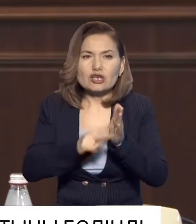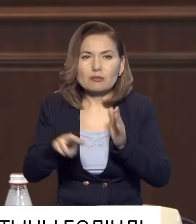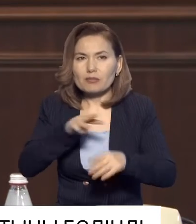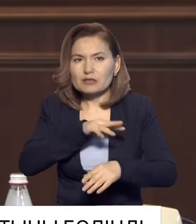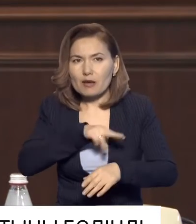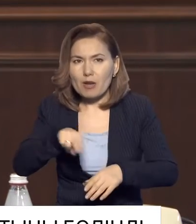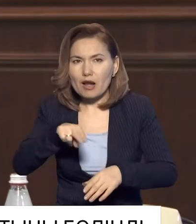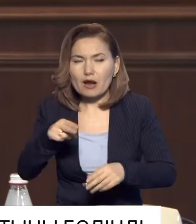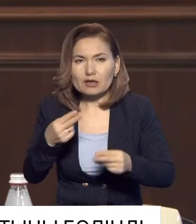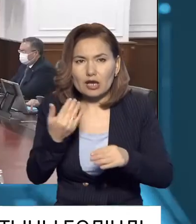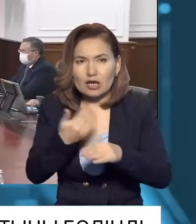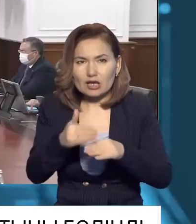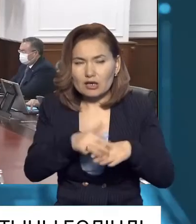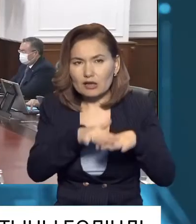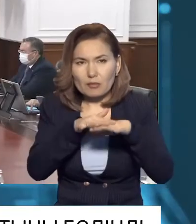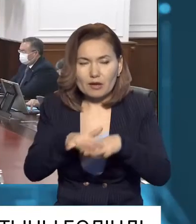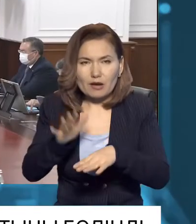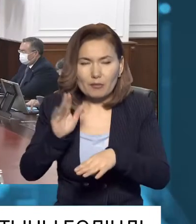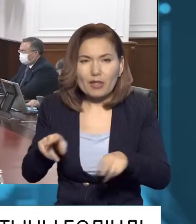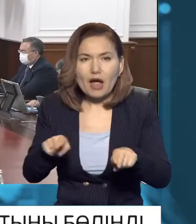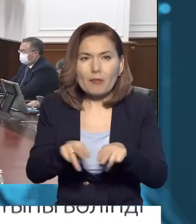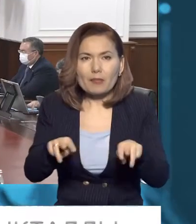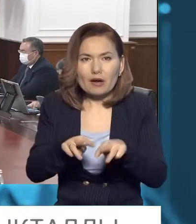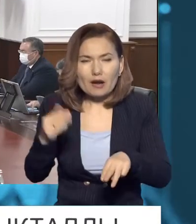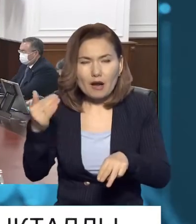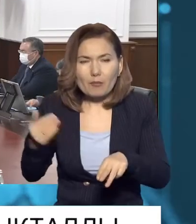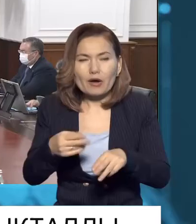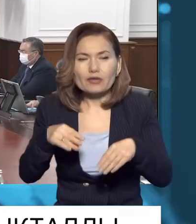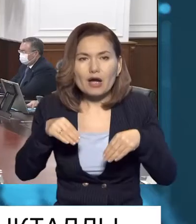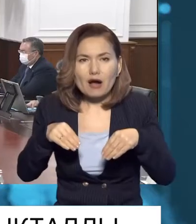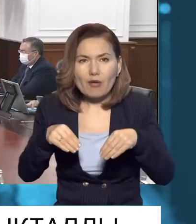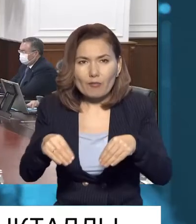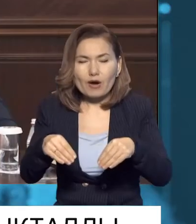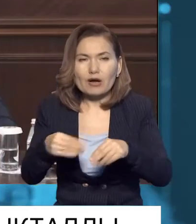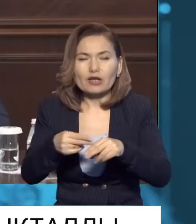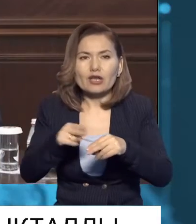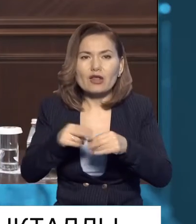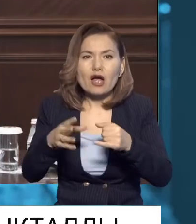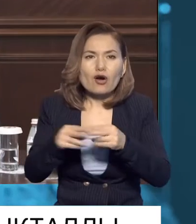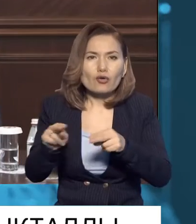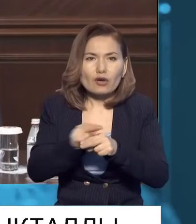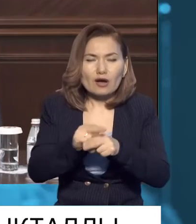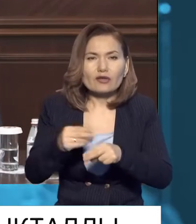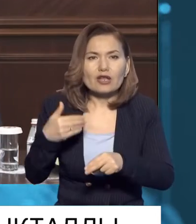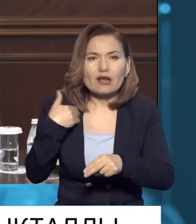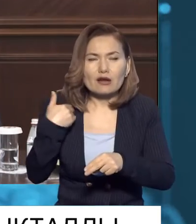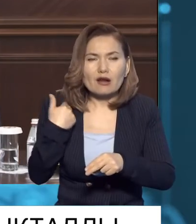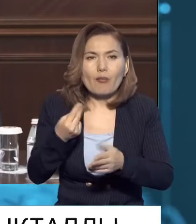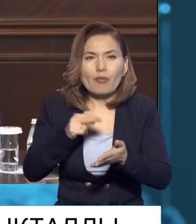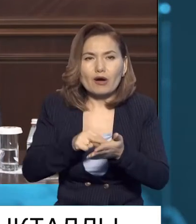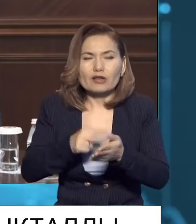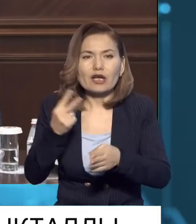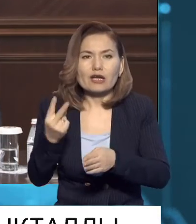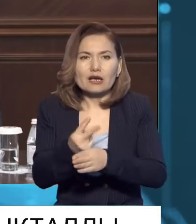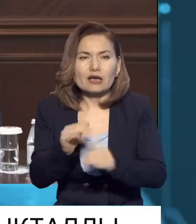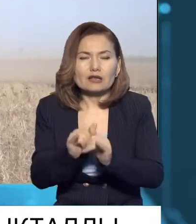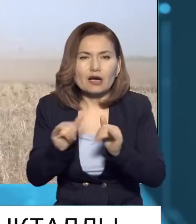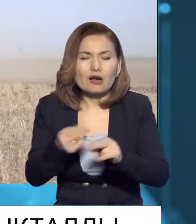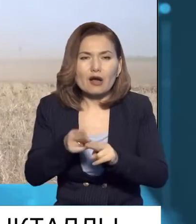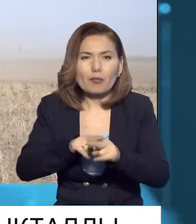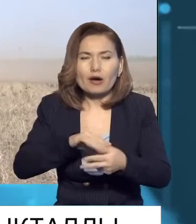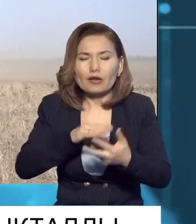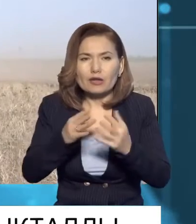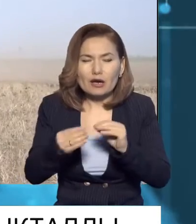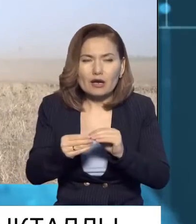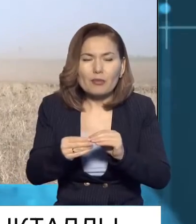теңге бюджеттік кредит бөлінді. Премьер-министр тыңайтқыш бағасының екі есе өсуін сынға алды. Айта кетерлігі, биыл қазфосфат пен